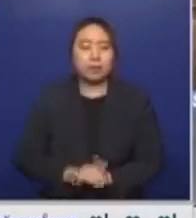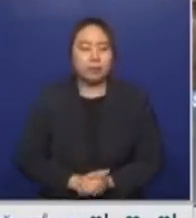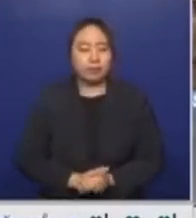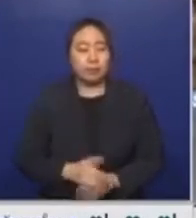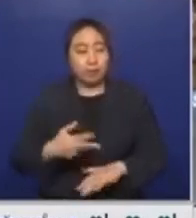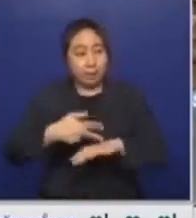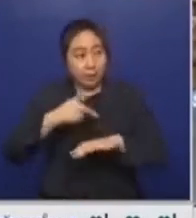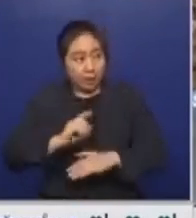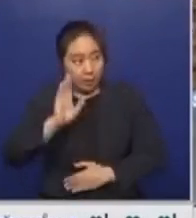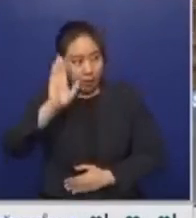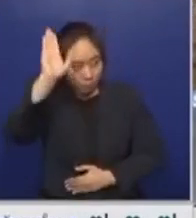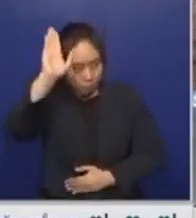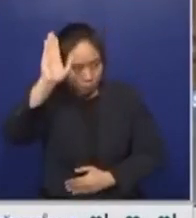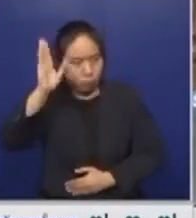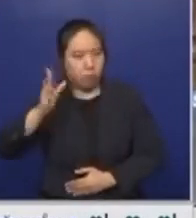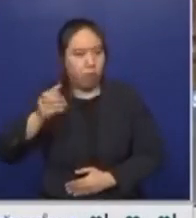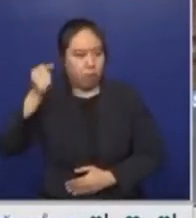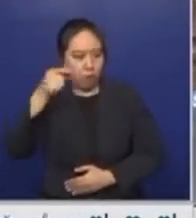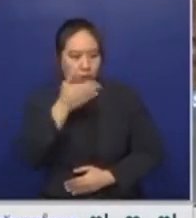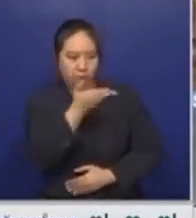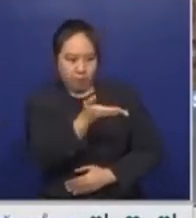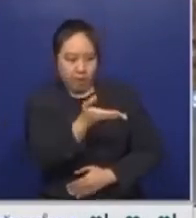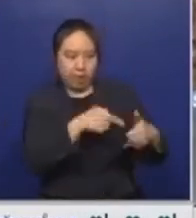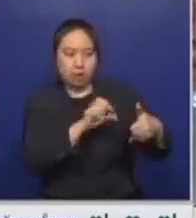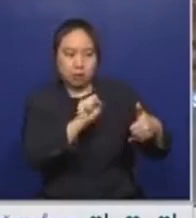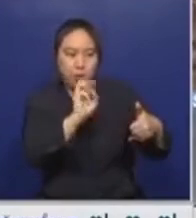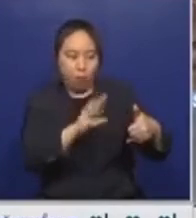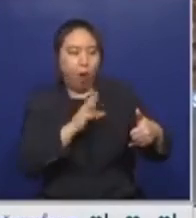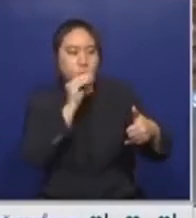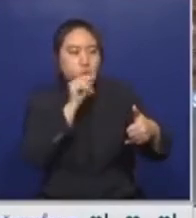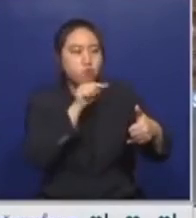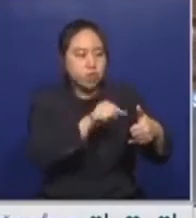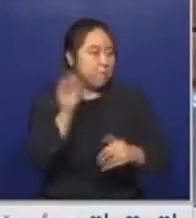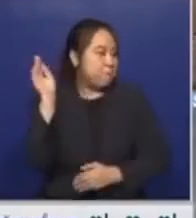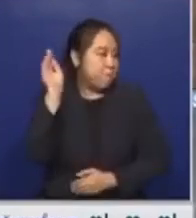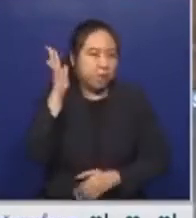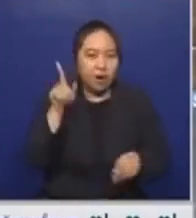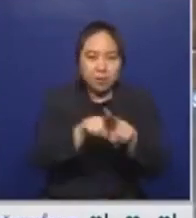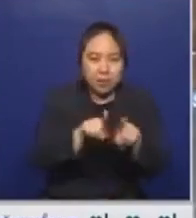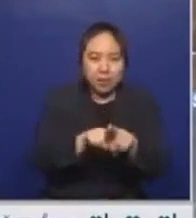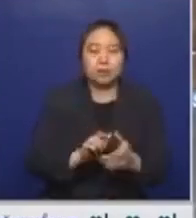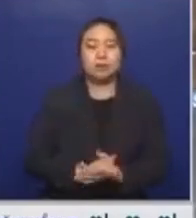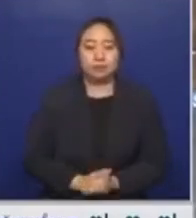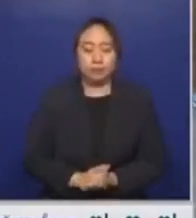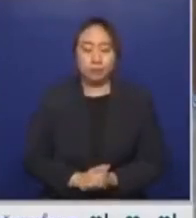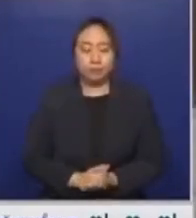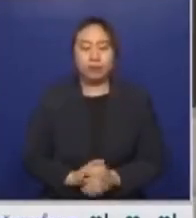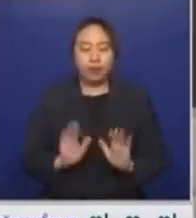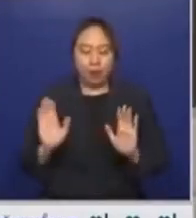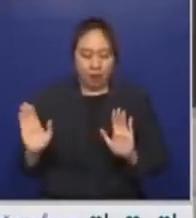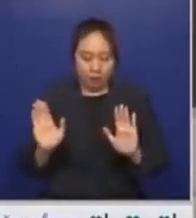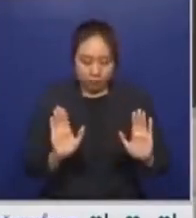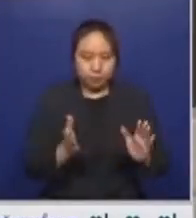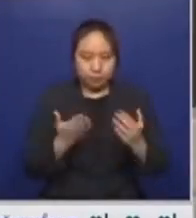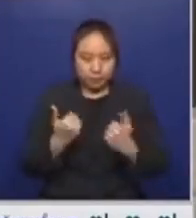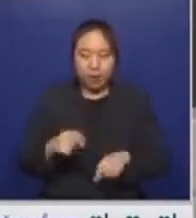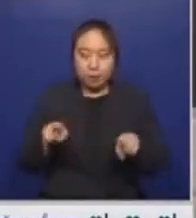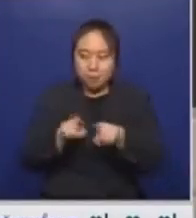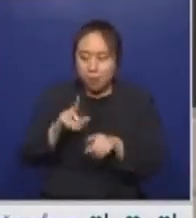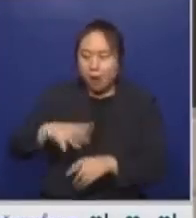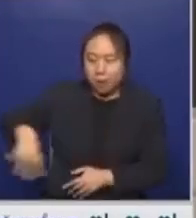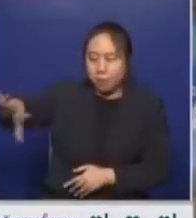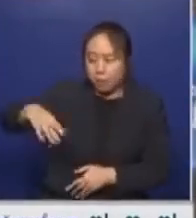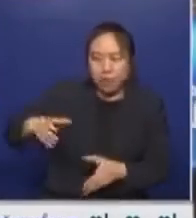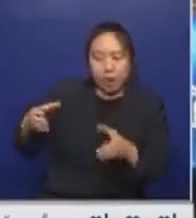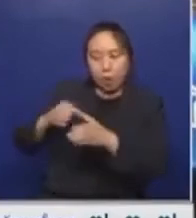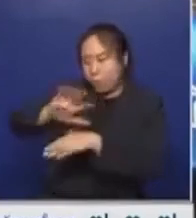ขอประท้วงครับ คือ ผมขอประท้วงท่านสวที่พูดไม่รู้ฟังเหมือนกันครับ เอาอย่างนี้ครับครับ ผมว่าไม่รู้เรื่องทั้งพรรคครับเนี่ยท่านประธ